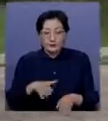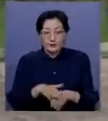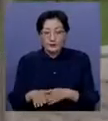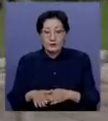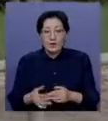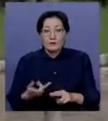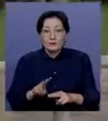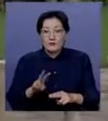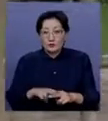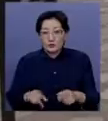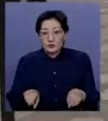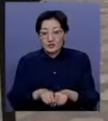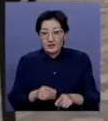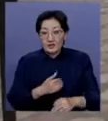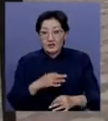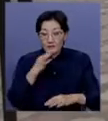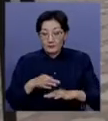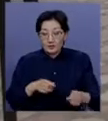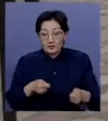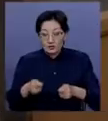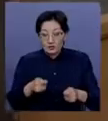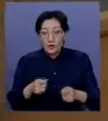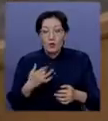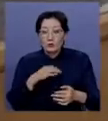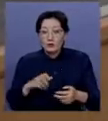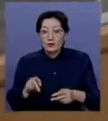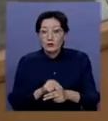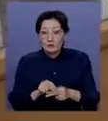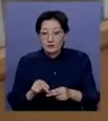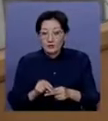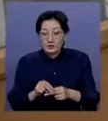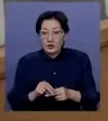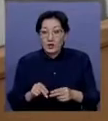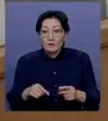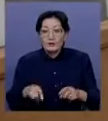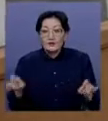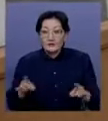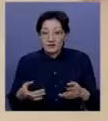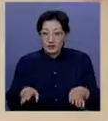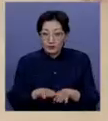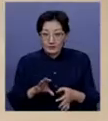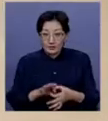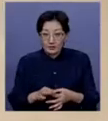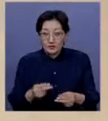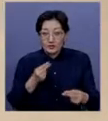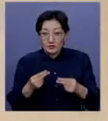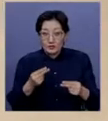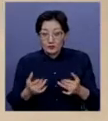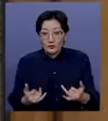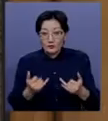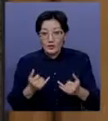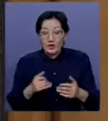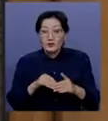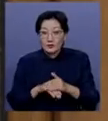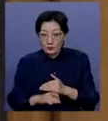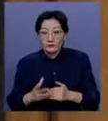Жаманын жасырып, жақсын асырғысы келген кәсіпкердің жіберген қателіктерін жою керек деген мамандар кафені жауып тастады. Ал ас ішіп отырған қонақтарға